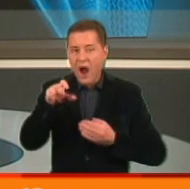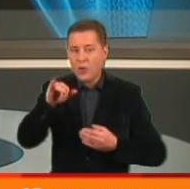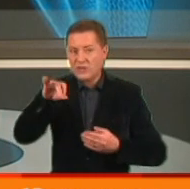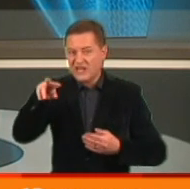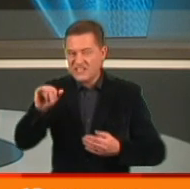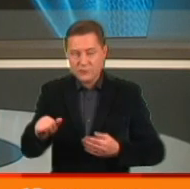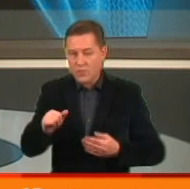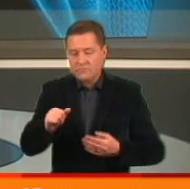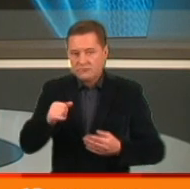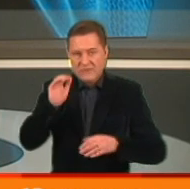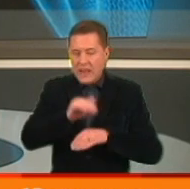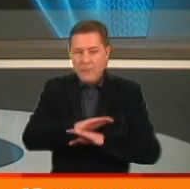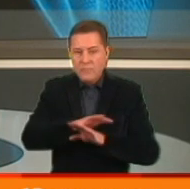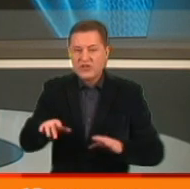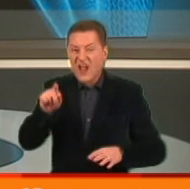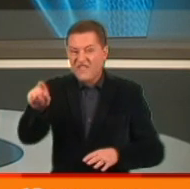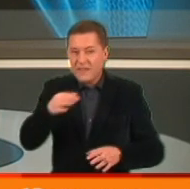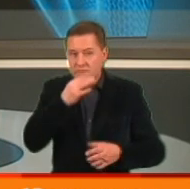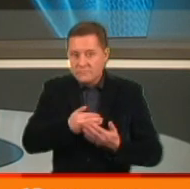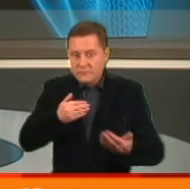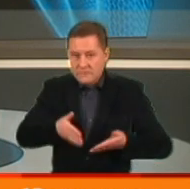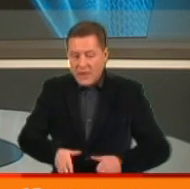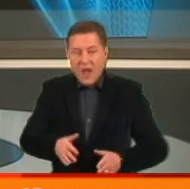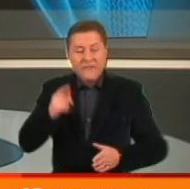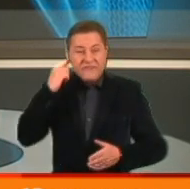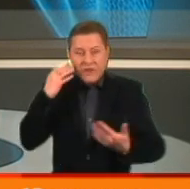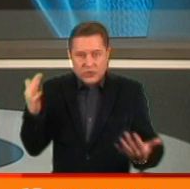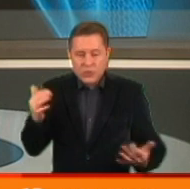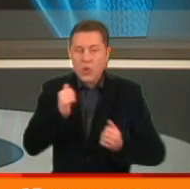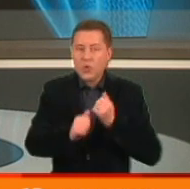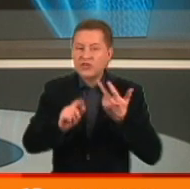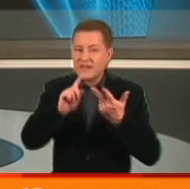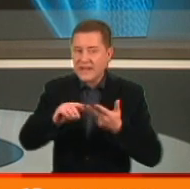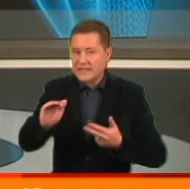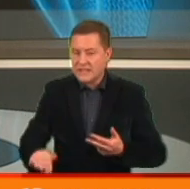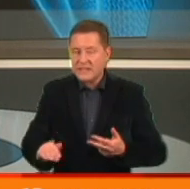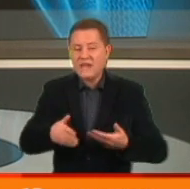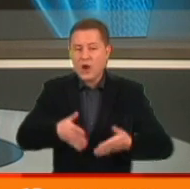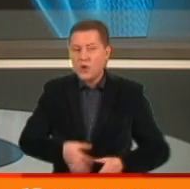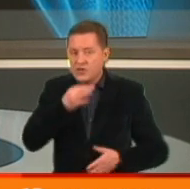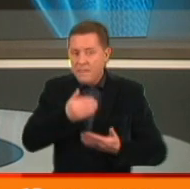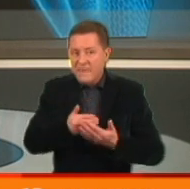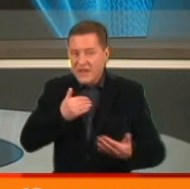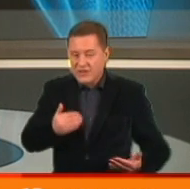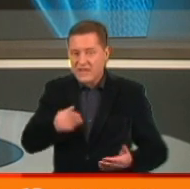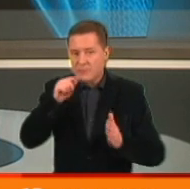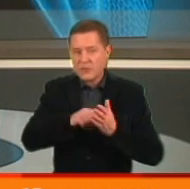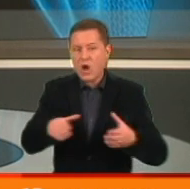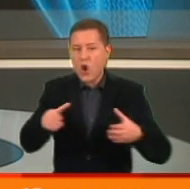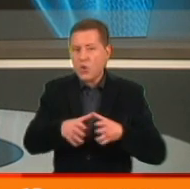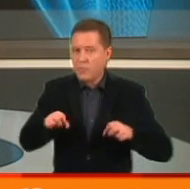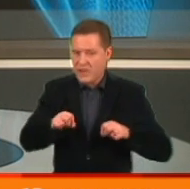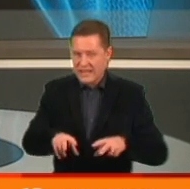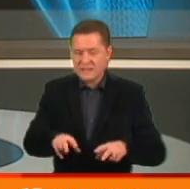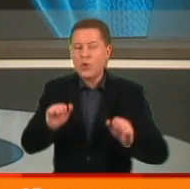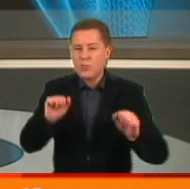помічали. Передчасно народжений хлопчик просто не чує. Кожна третя дитина, яка народжується передчасно, потрапляє до групи ризику і може